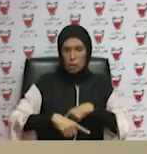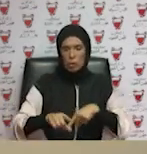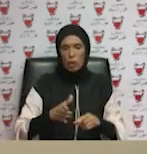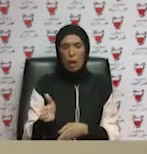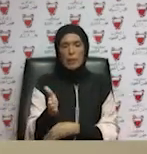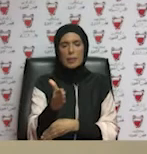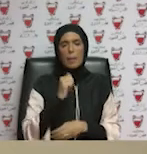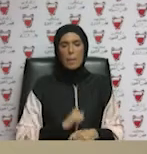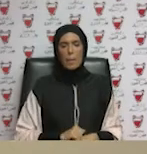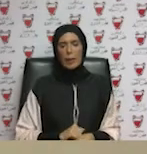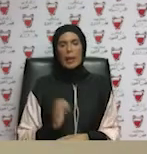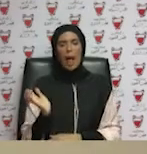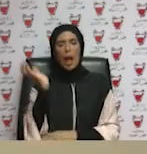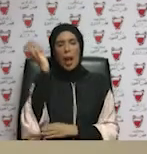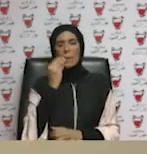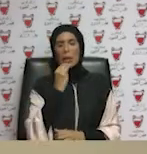في الأمن الغذائي